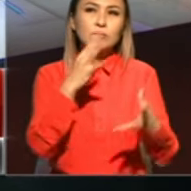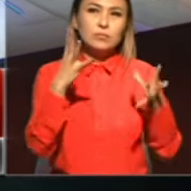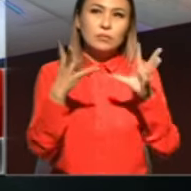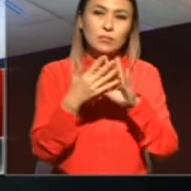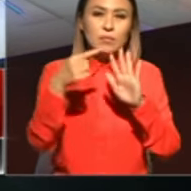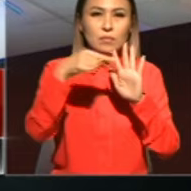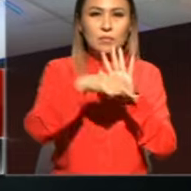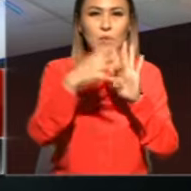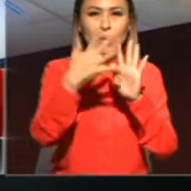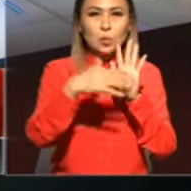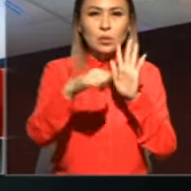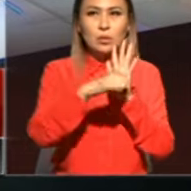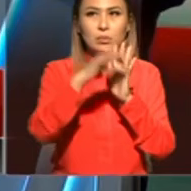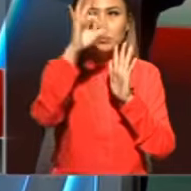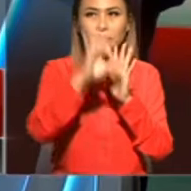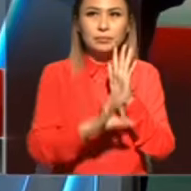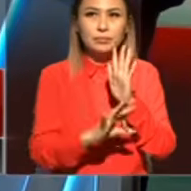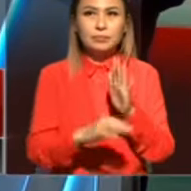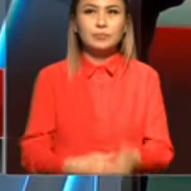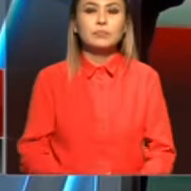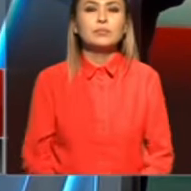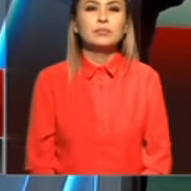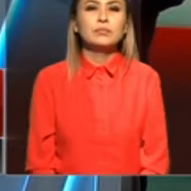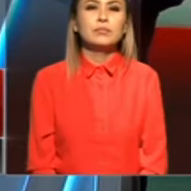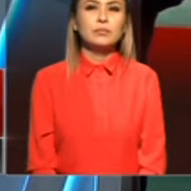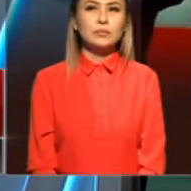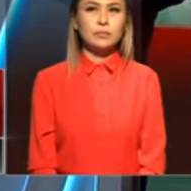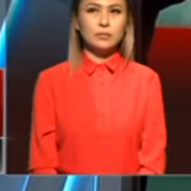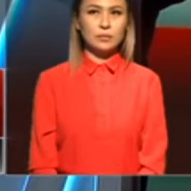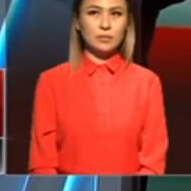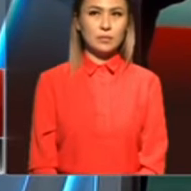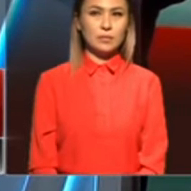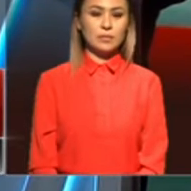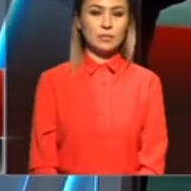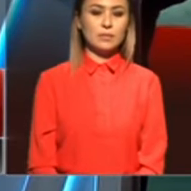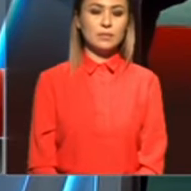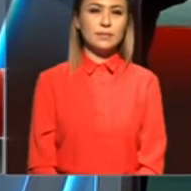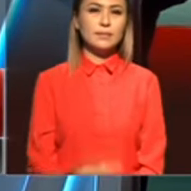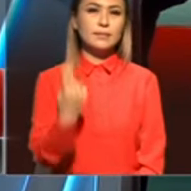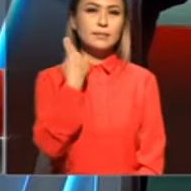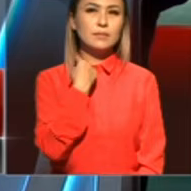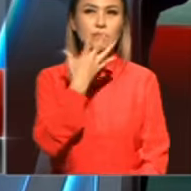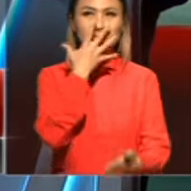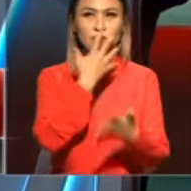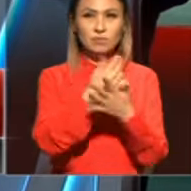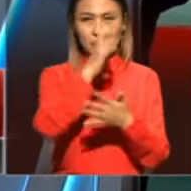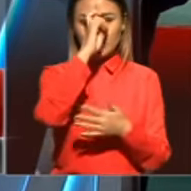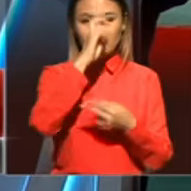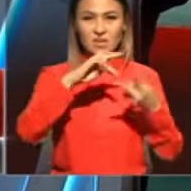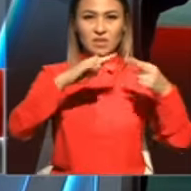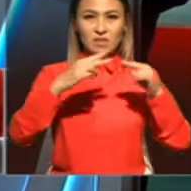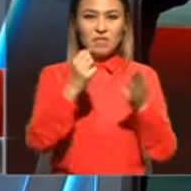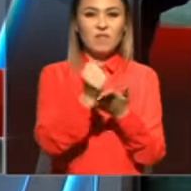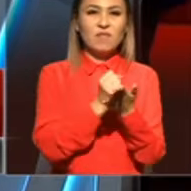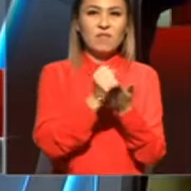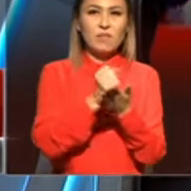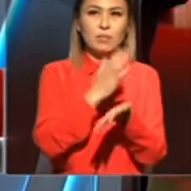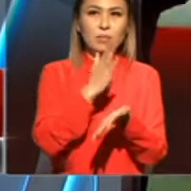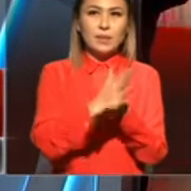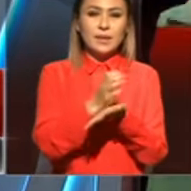өнімнің 56% құрайды екен. Жылдық бюджет. Қарыз дегеннің өзі мысалы үшін әр елдің ұлттық валютаға резерв қоры бар.